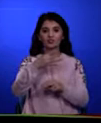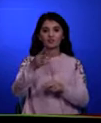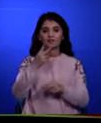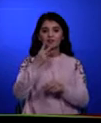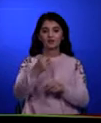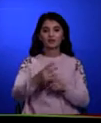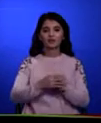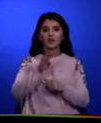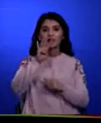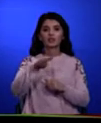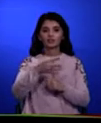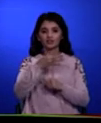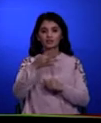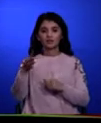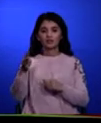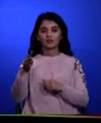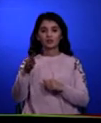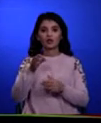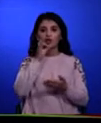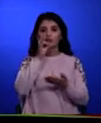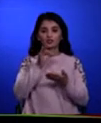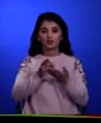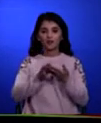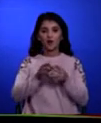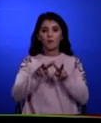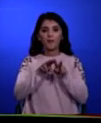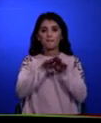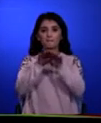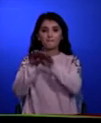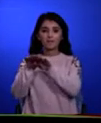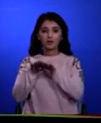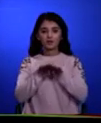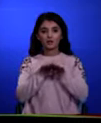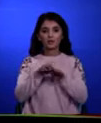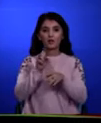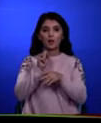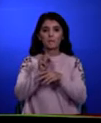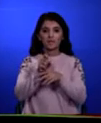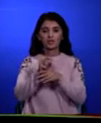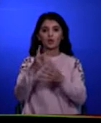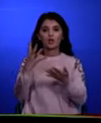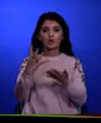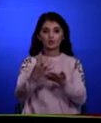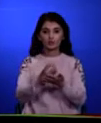qaratdik. Jadvaldan javobi bir xil bo'lgan misollarni toping.